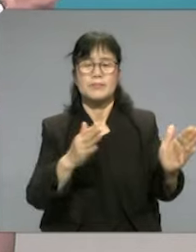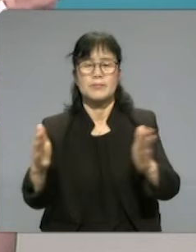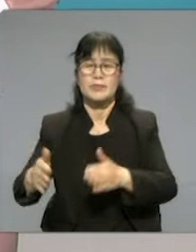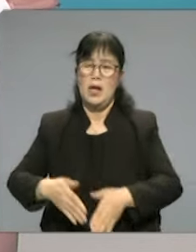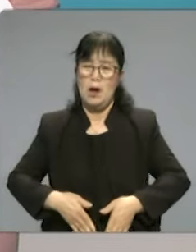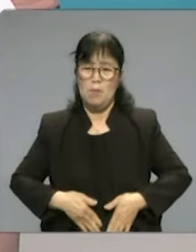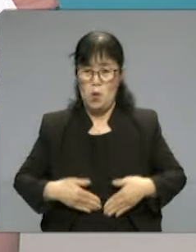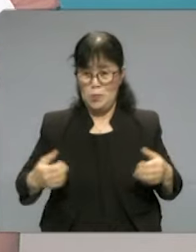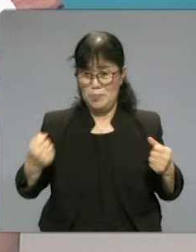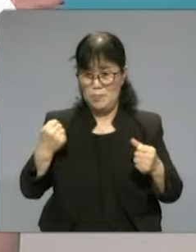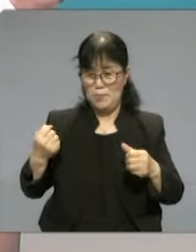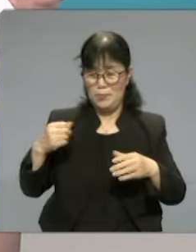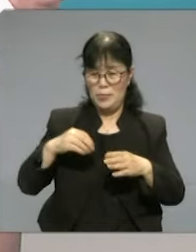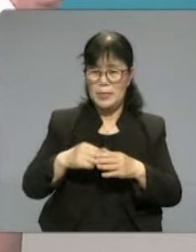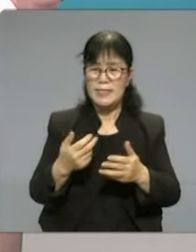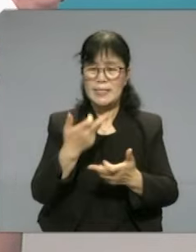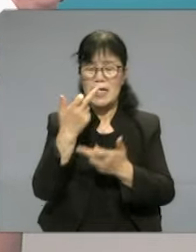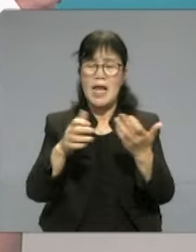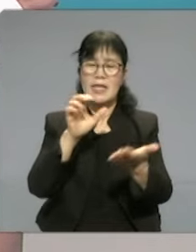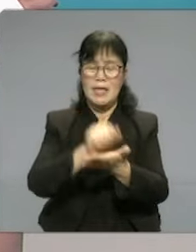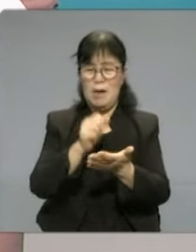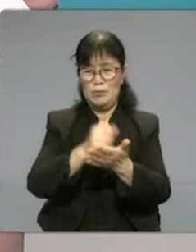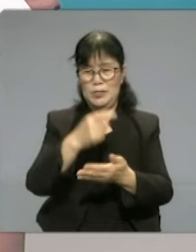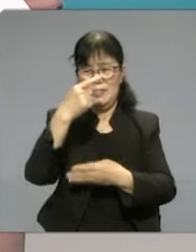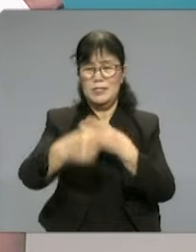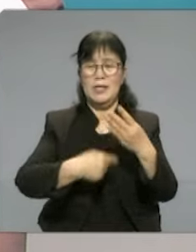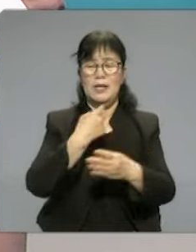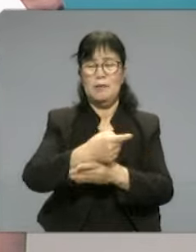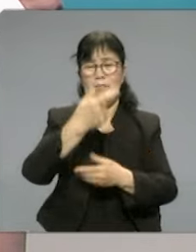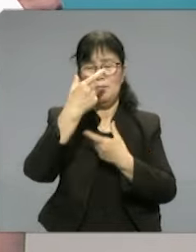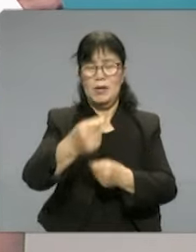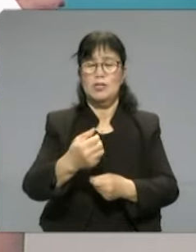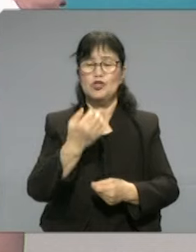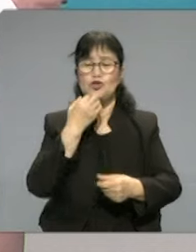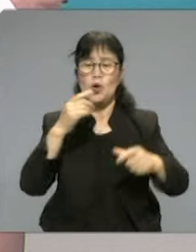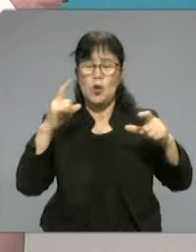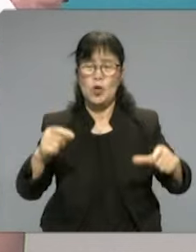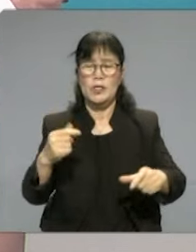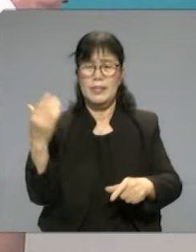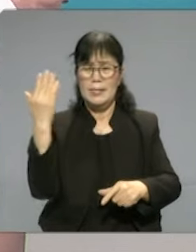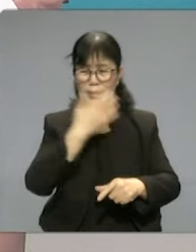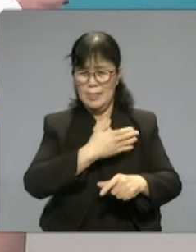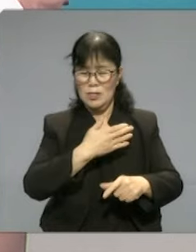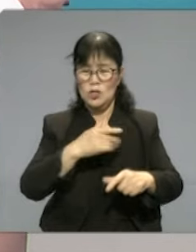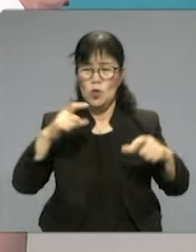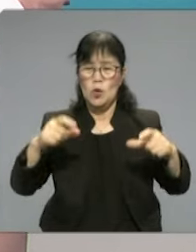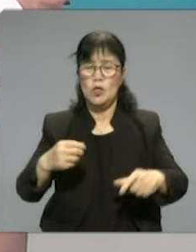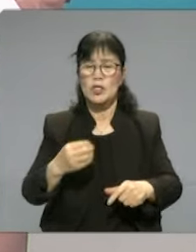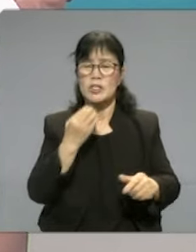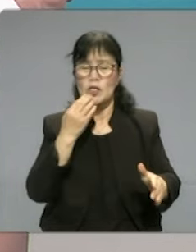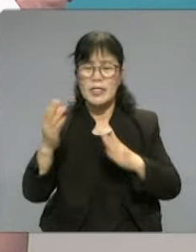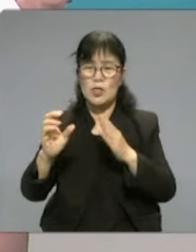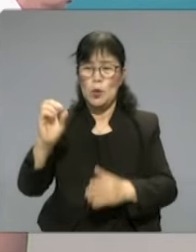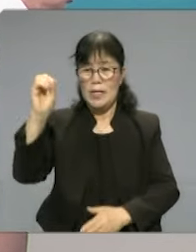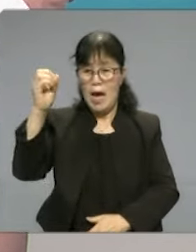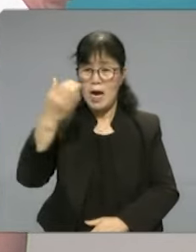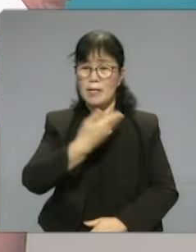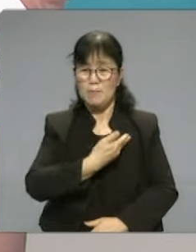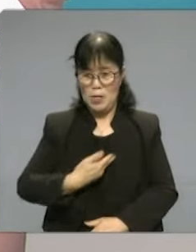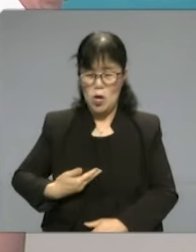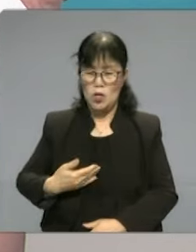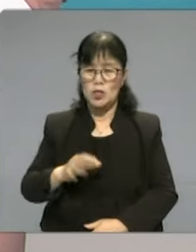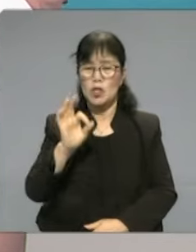봄기운을 가득 먹음은 산나물이 제철을 맞았습니다 수도권 대표 청정 지역인 경기도 양평군 용문산에서